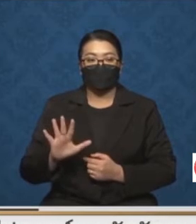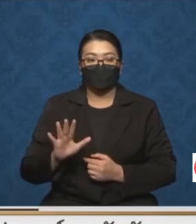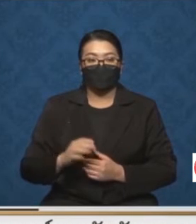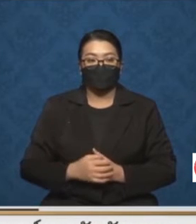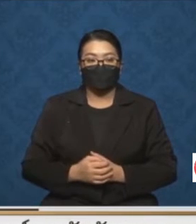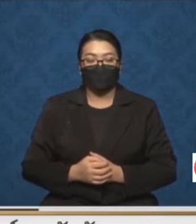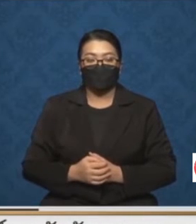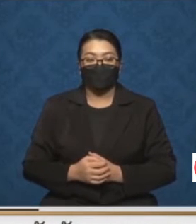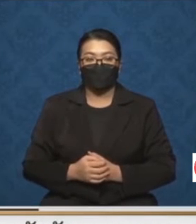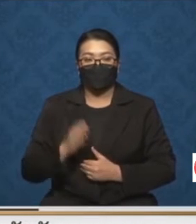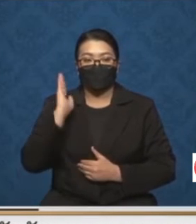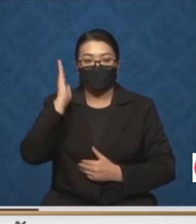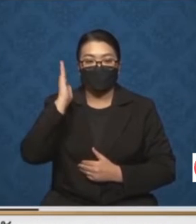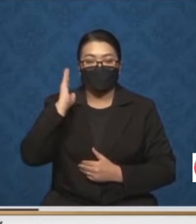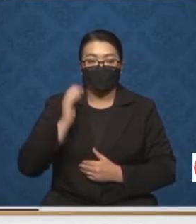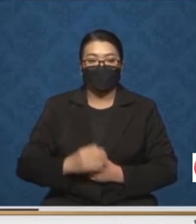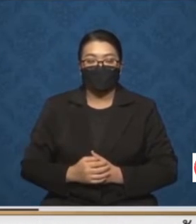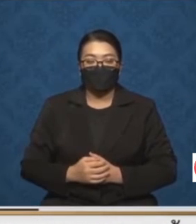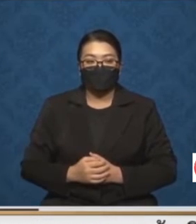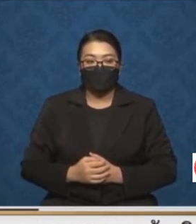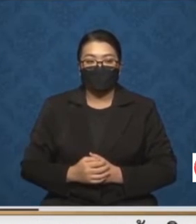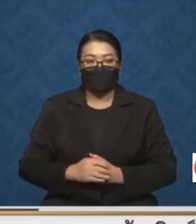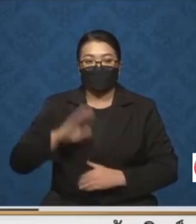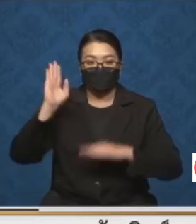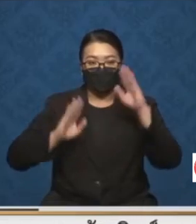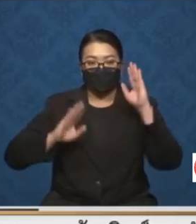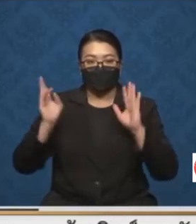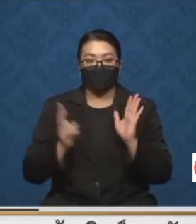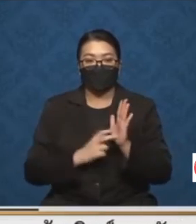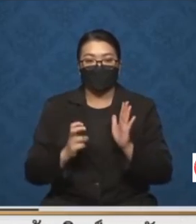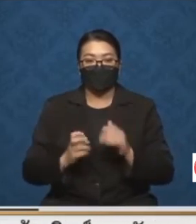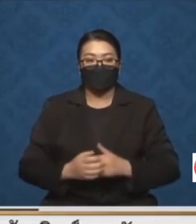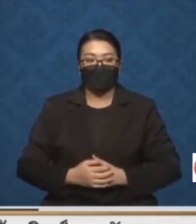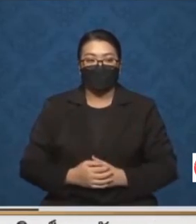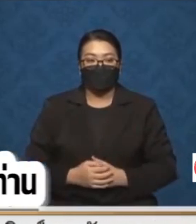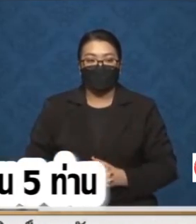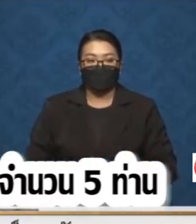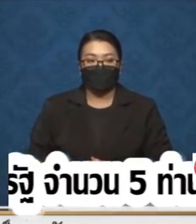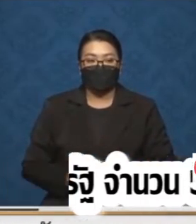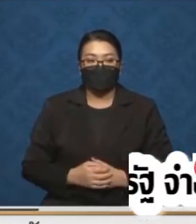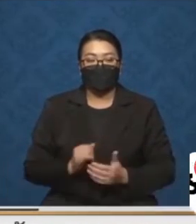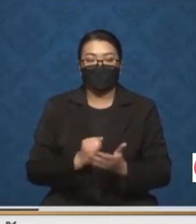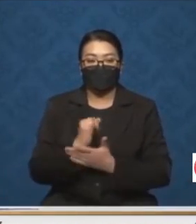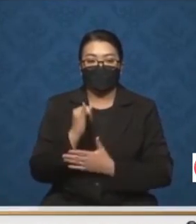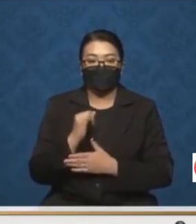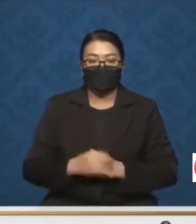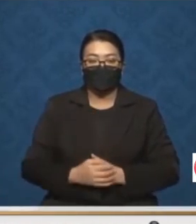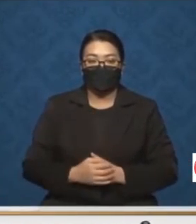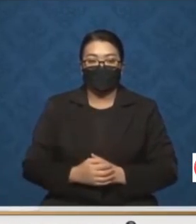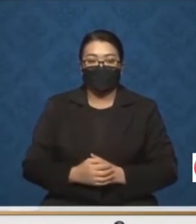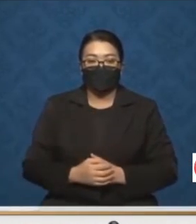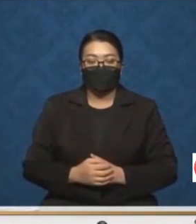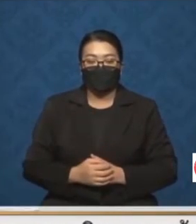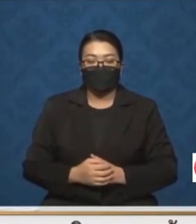นายเนวินช่อชัยทิพย์ขอผู้รับรองด้วยค่ะ ขอผู้รับรองครับครับถูกต้องครับพรร